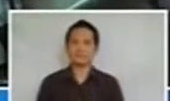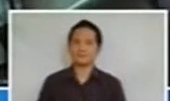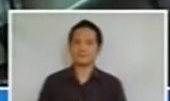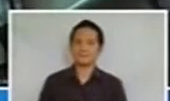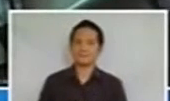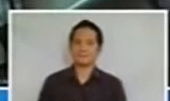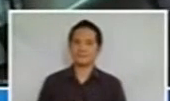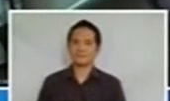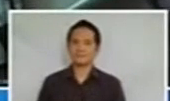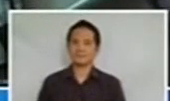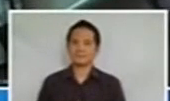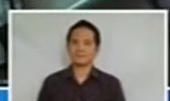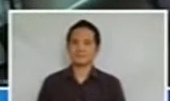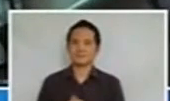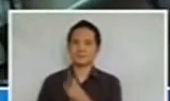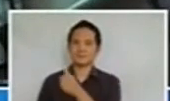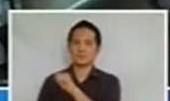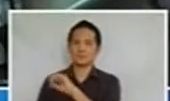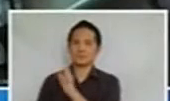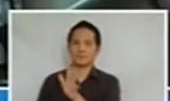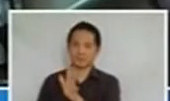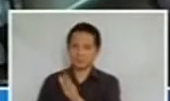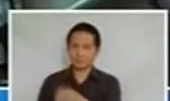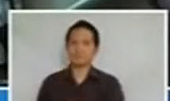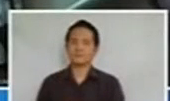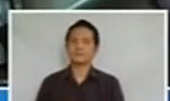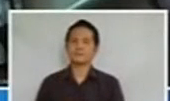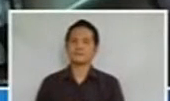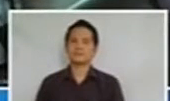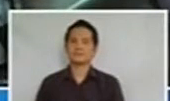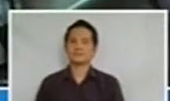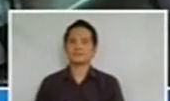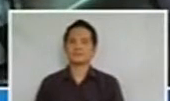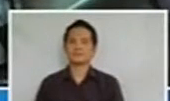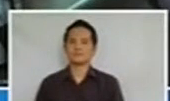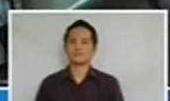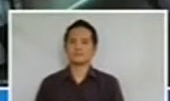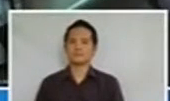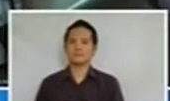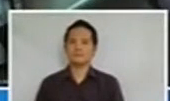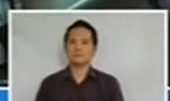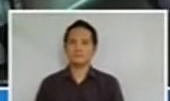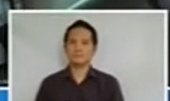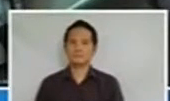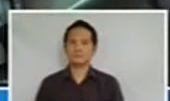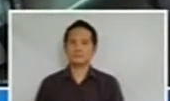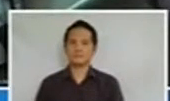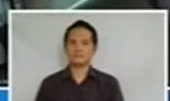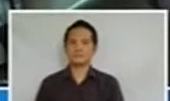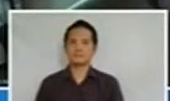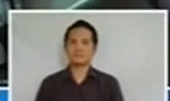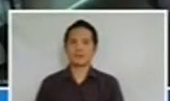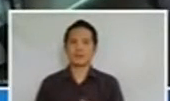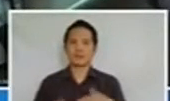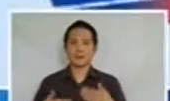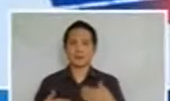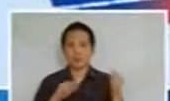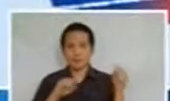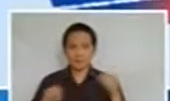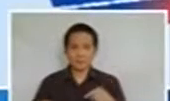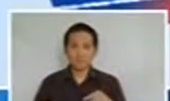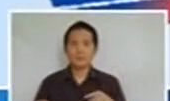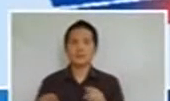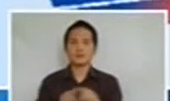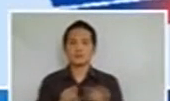ng programang ito at paano ito makakatulong sa ating mga OFWs? Ang Oasis po ay